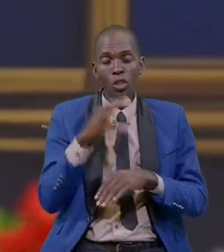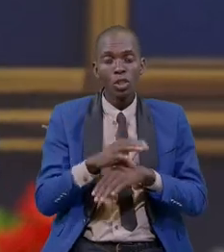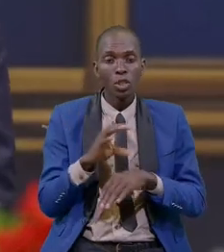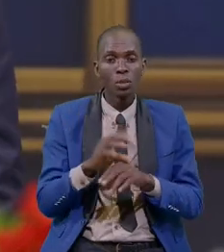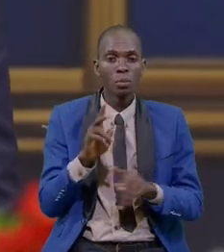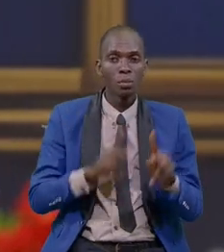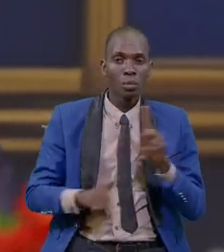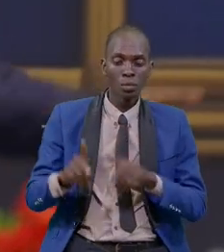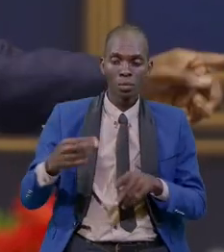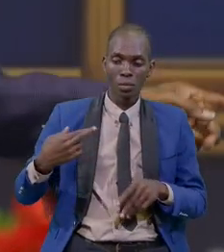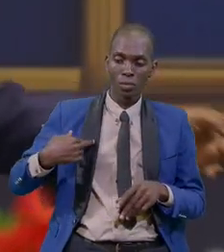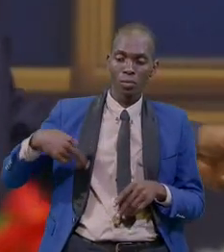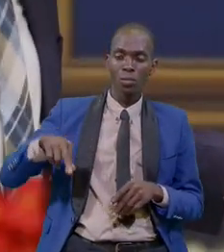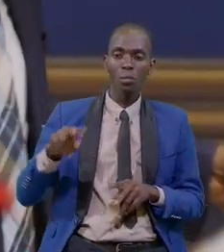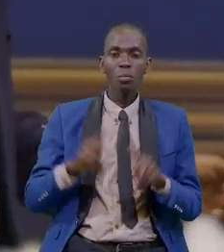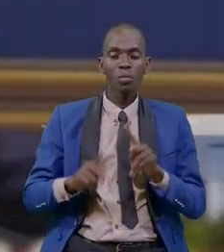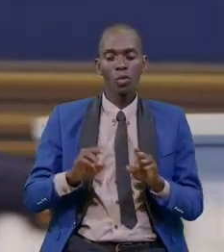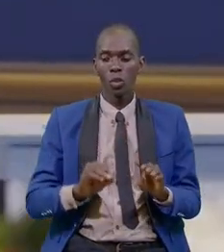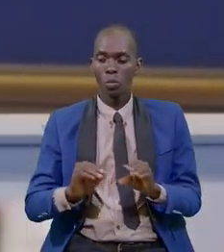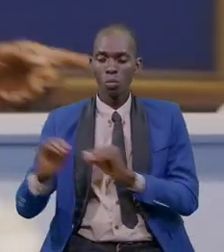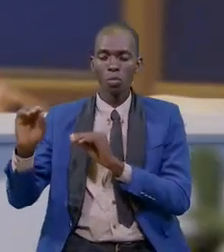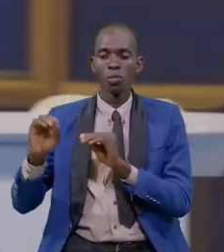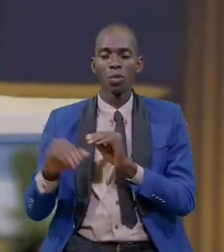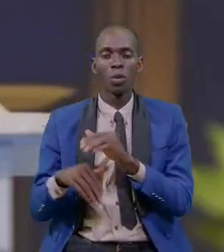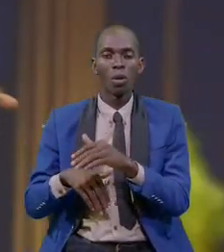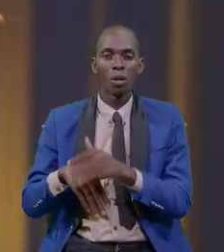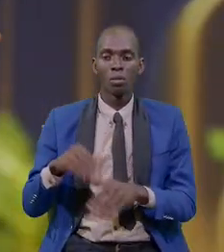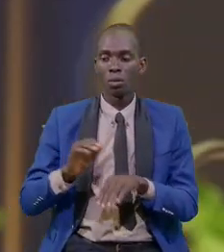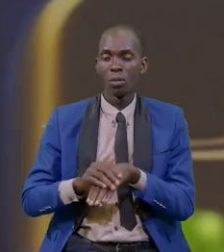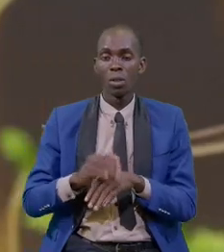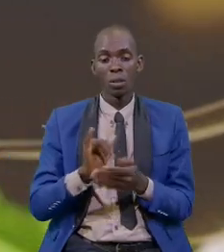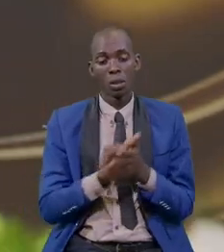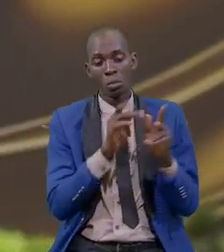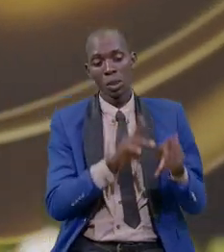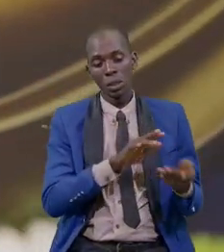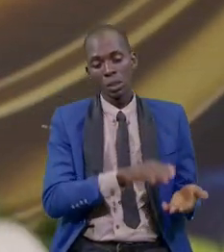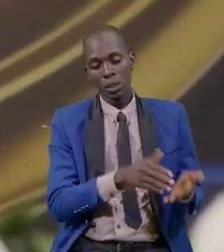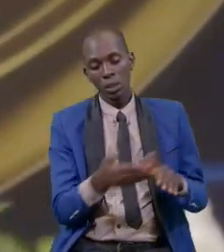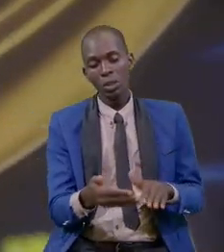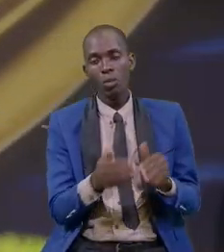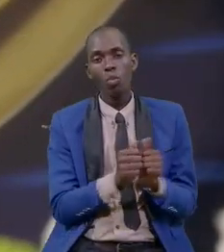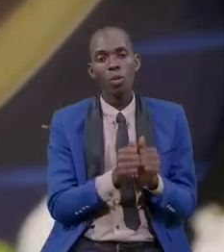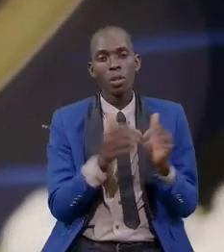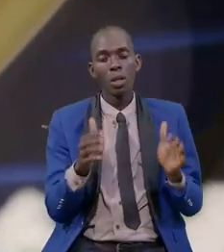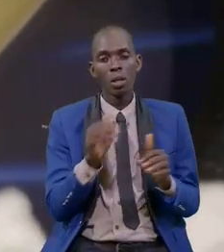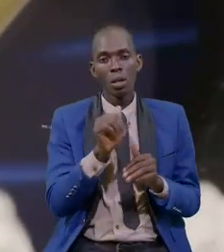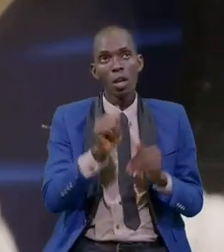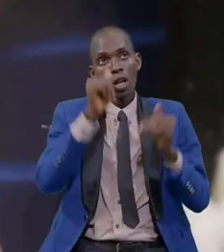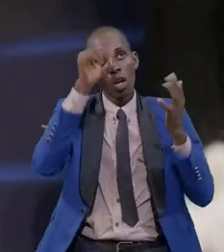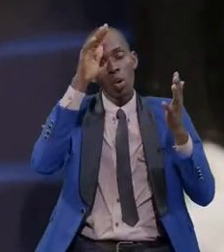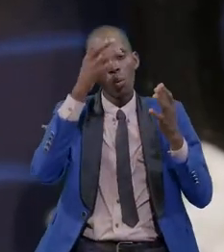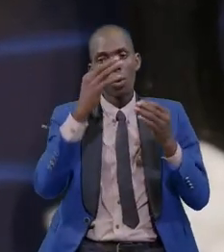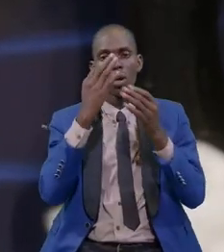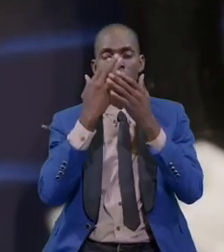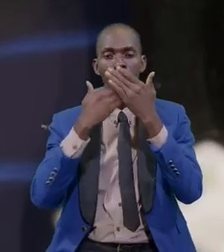religieux aujourd'hui, ils s'en vont, ils oublient cela. Et celui-là meurt sans espoir du ciel. C'est